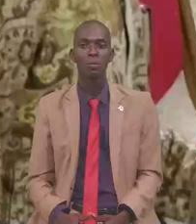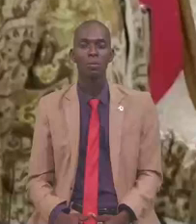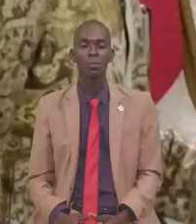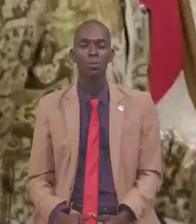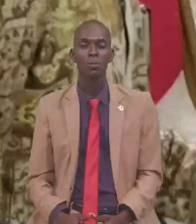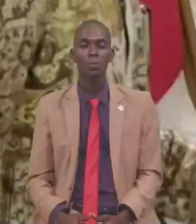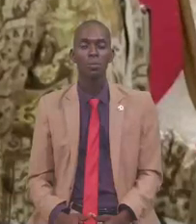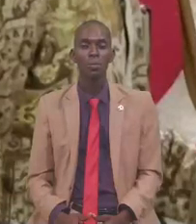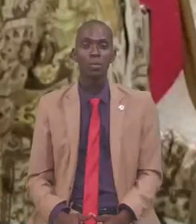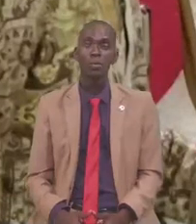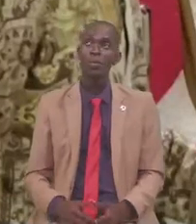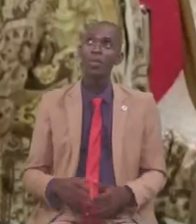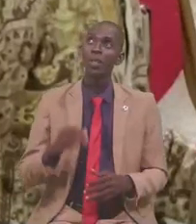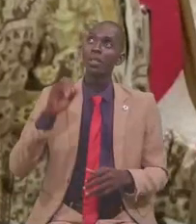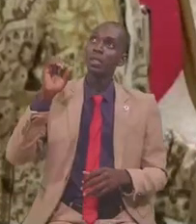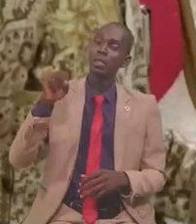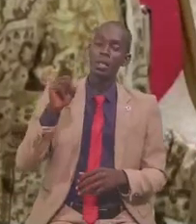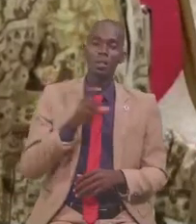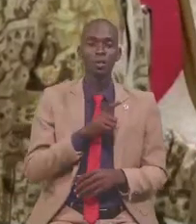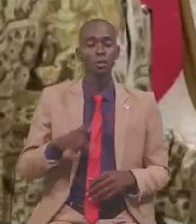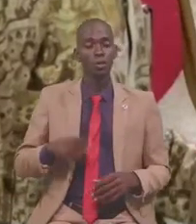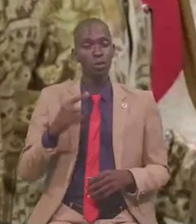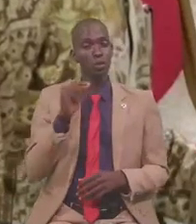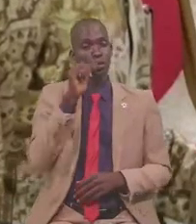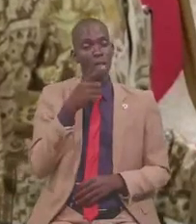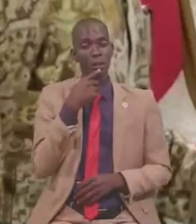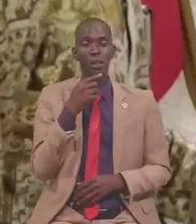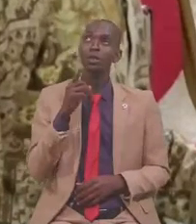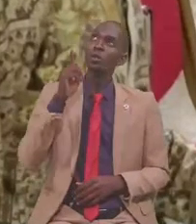Oui, Seigneur, elle a dit, tu es mon Seigneur.